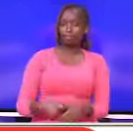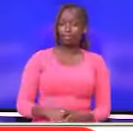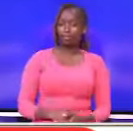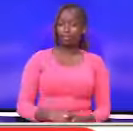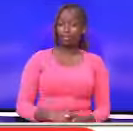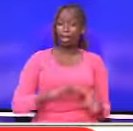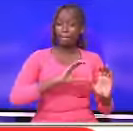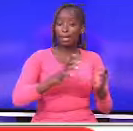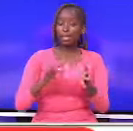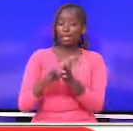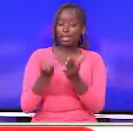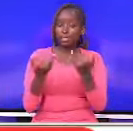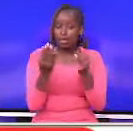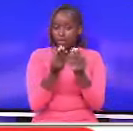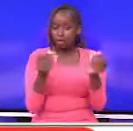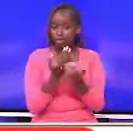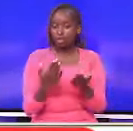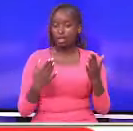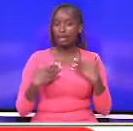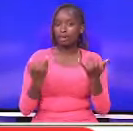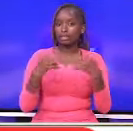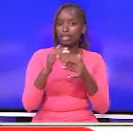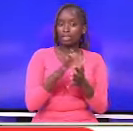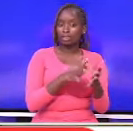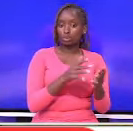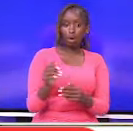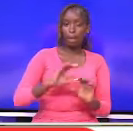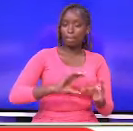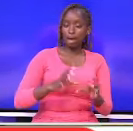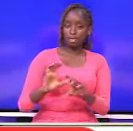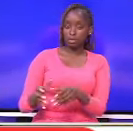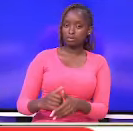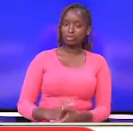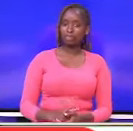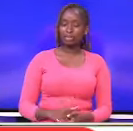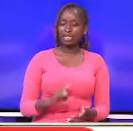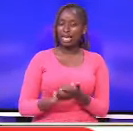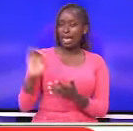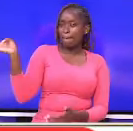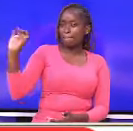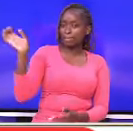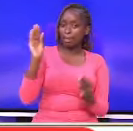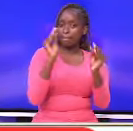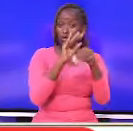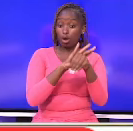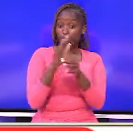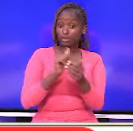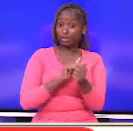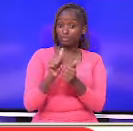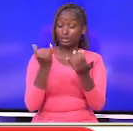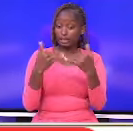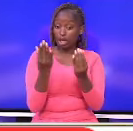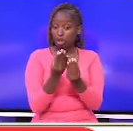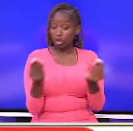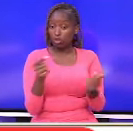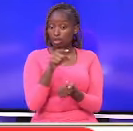hicho inatatuliwa ili isambaratishe chama. At an emergency meeting on Friday to resolve the